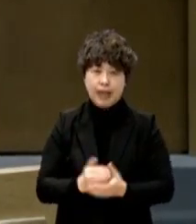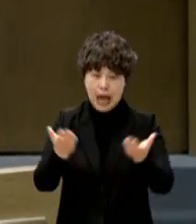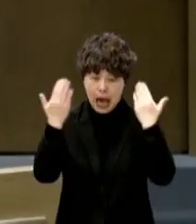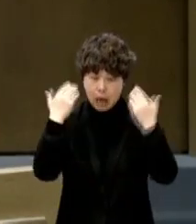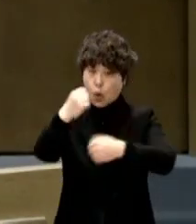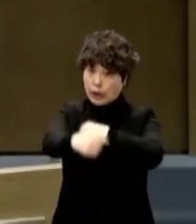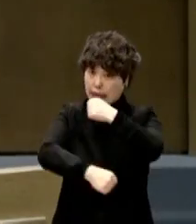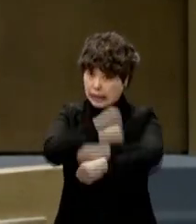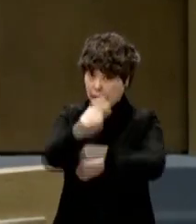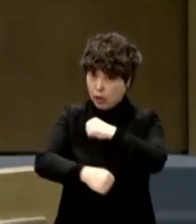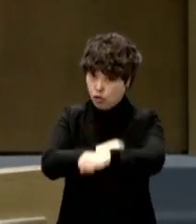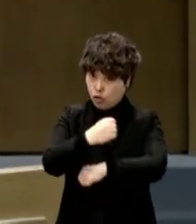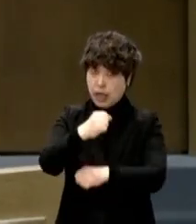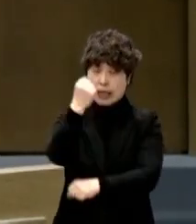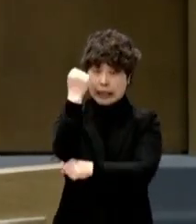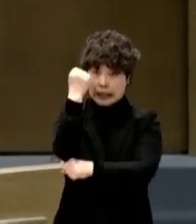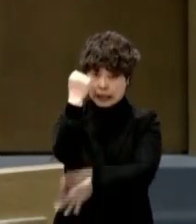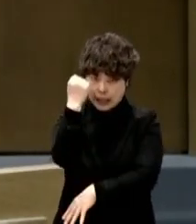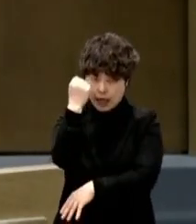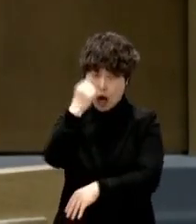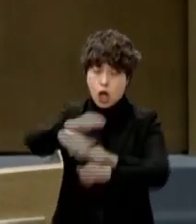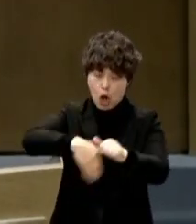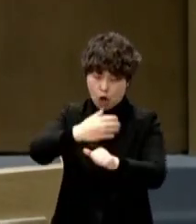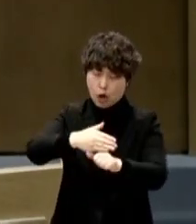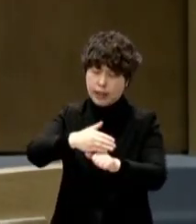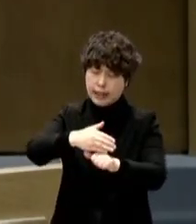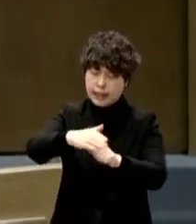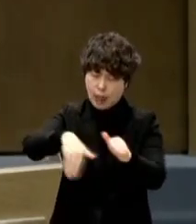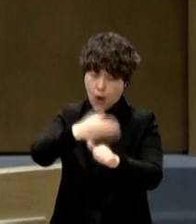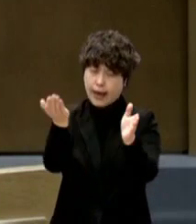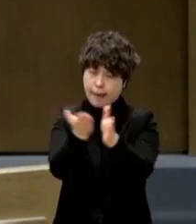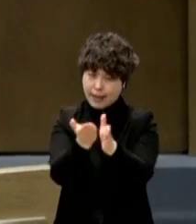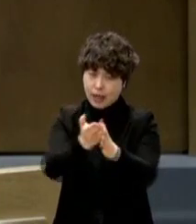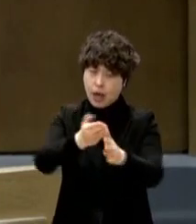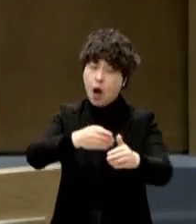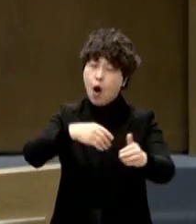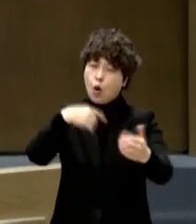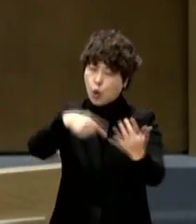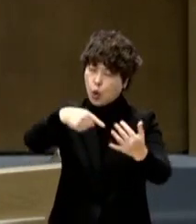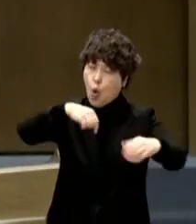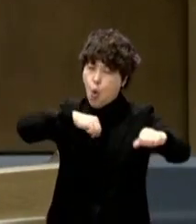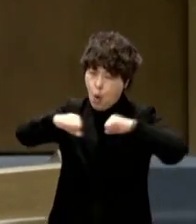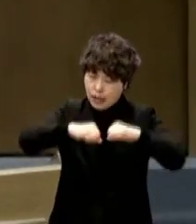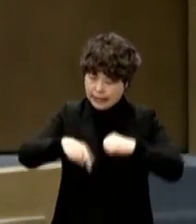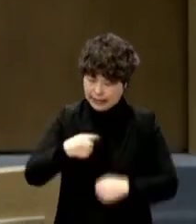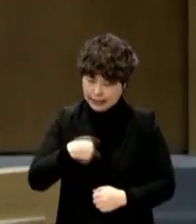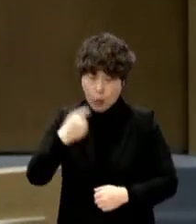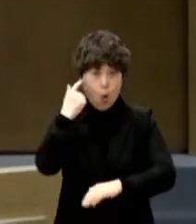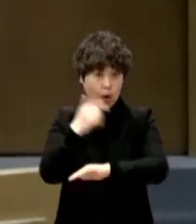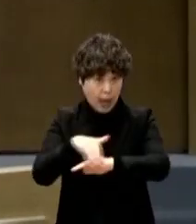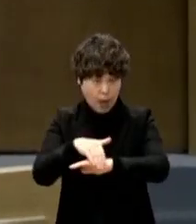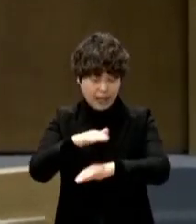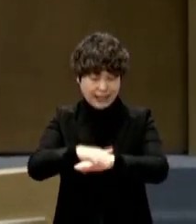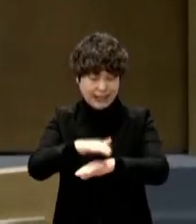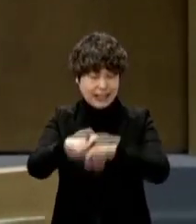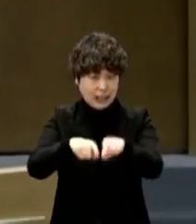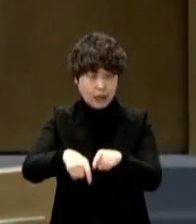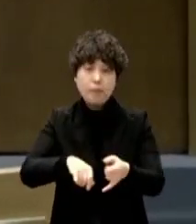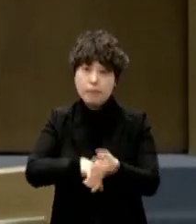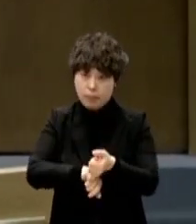자율의 가치에 기반하여 저마다의 여건과 상황에 맞는 교육활동을 스스로 계획하고 실천할 수 있어야